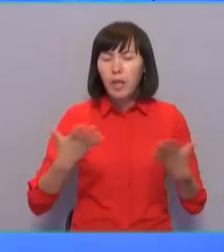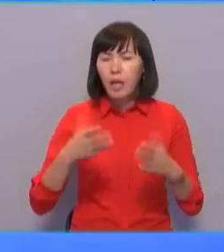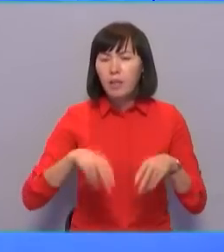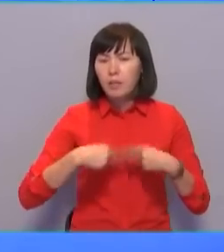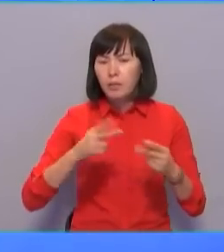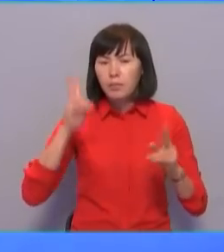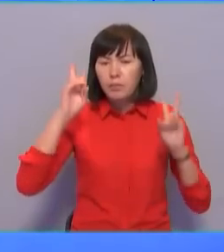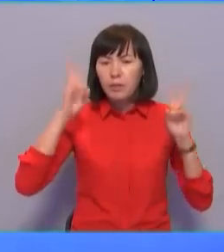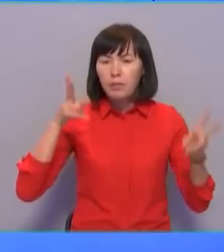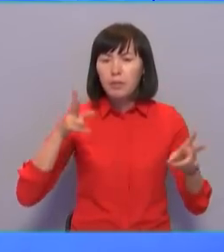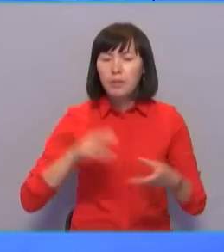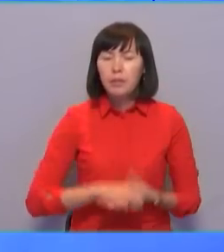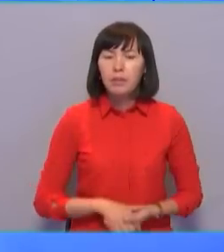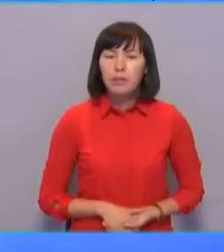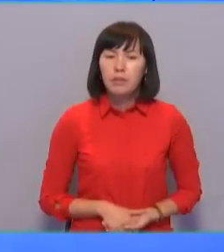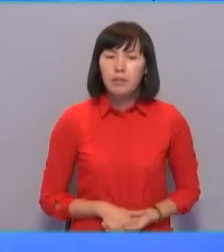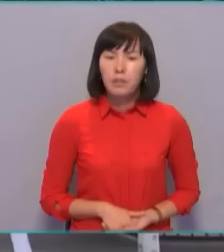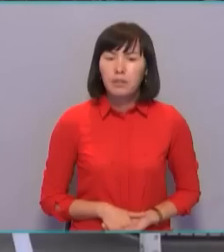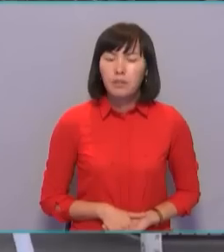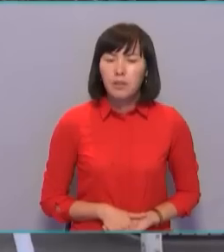ұстатып жіберген білмей қалған.